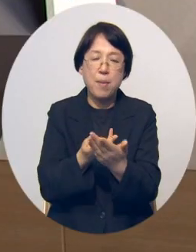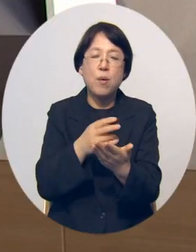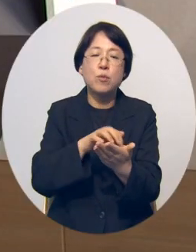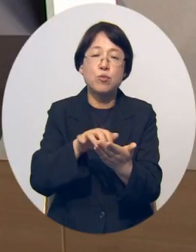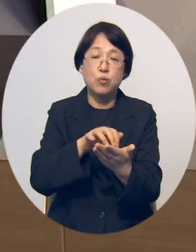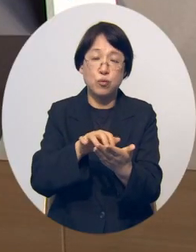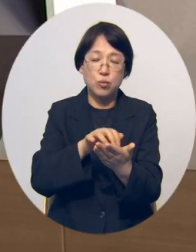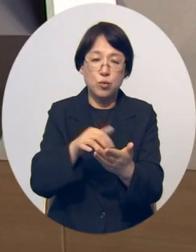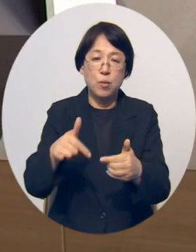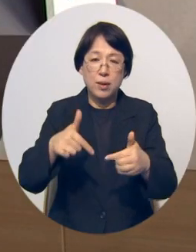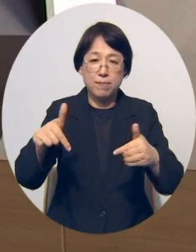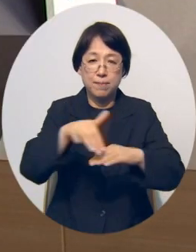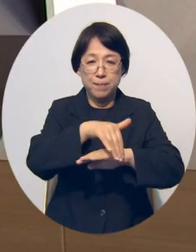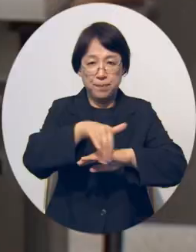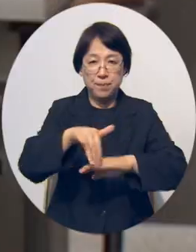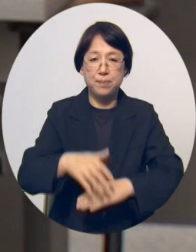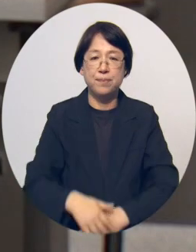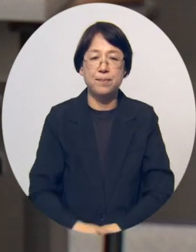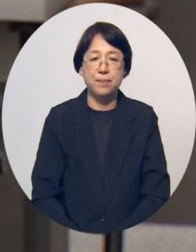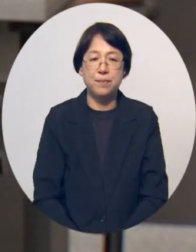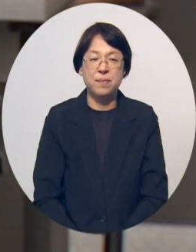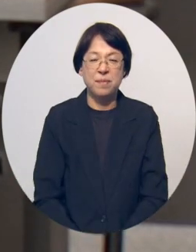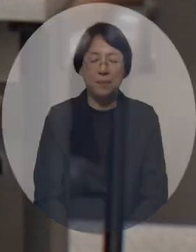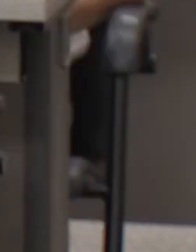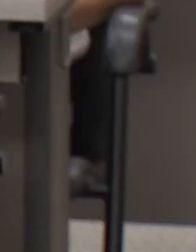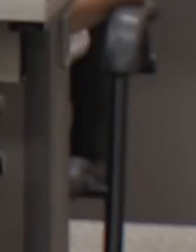했습니다 KTV 김경호입니다